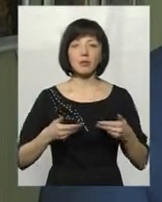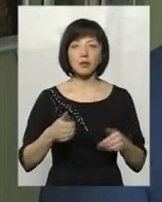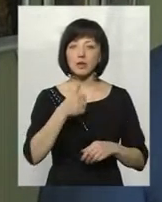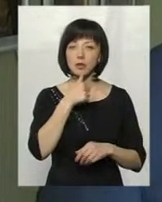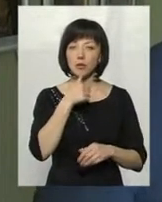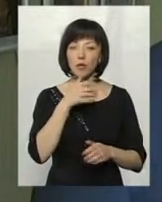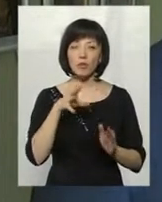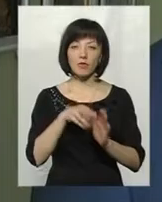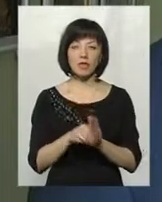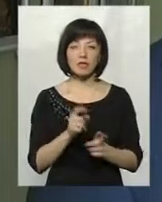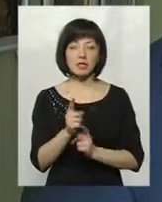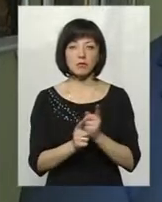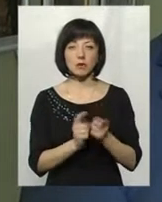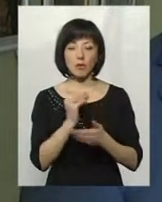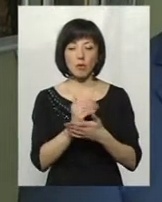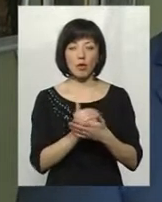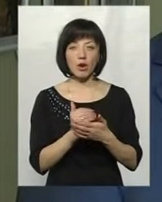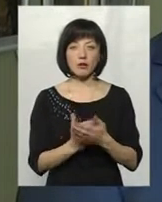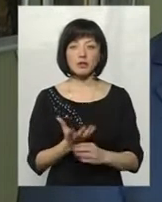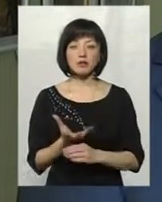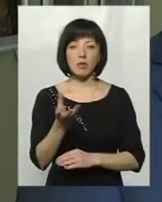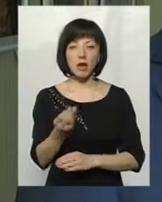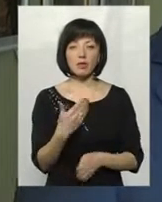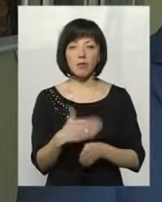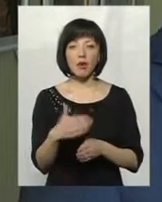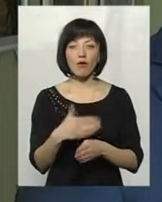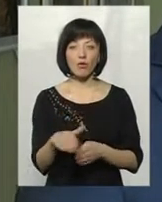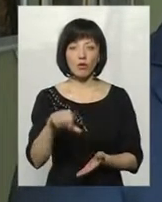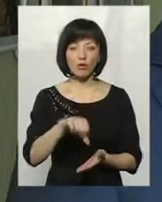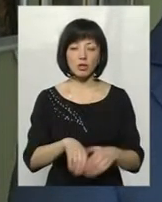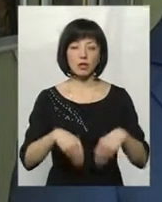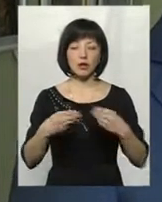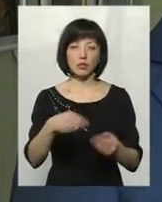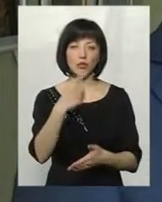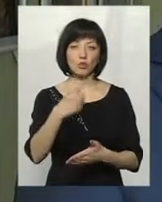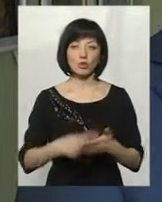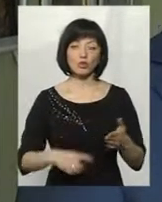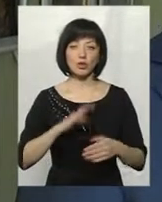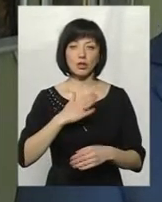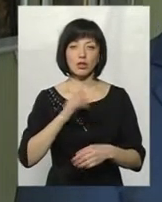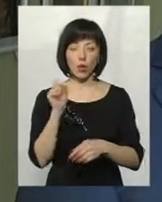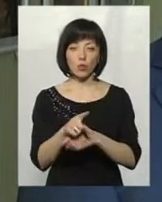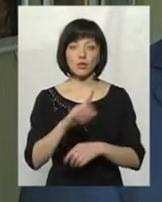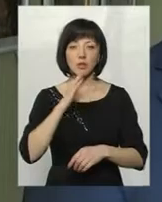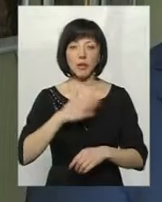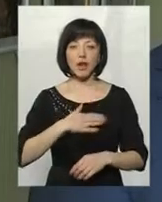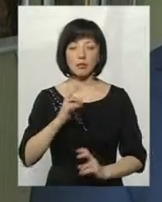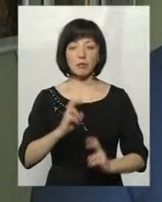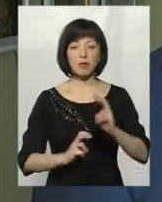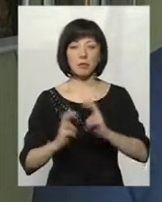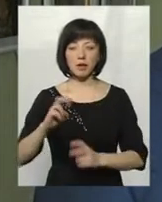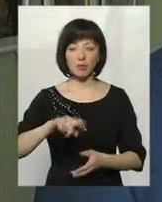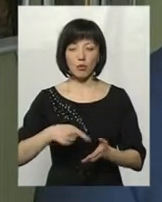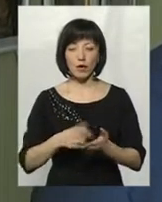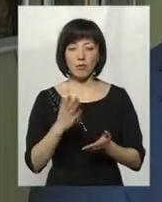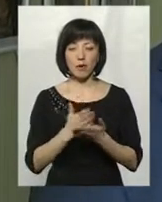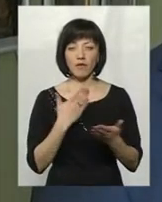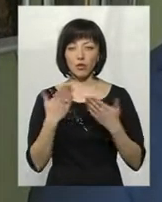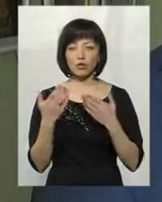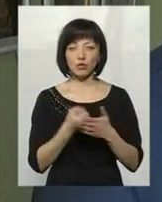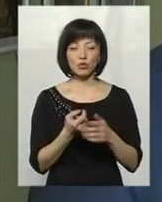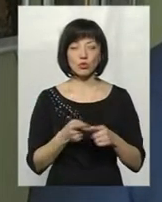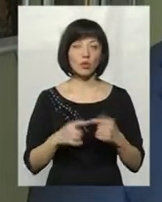внести зміни в порядок сплати пайової участі, дамо доручення нашим комунальним підприємствам, які відношення мають до цього,